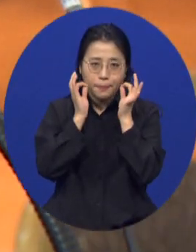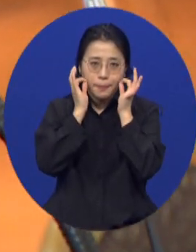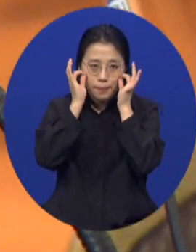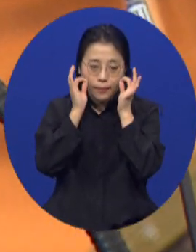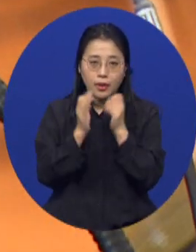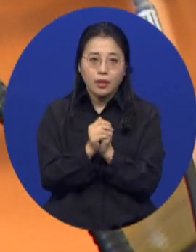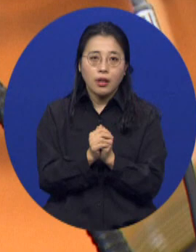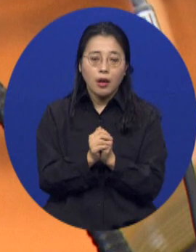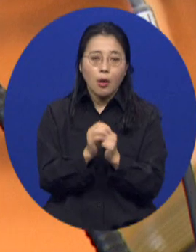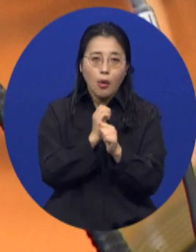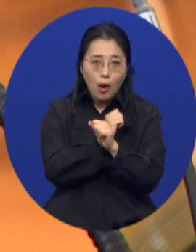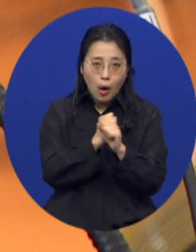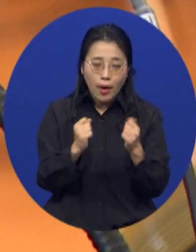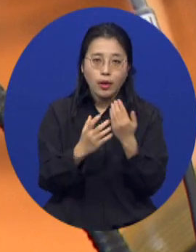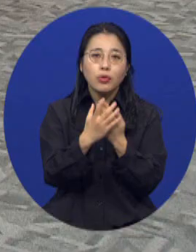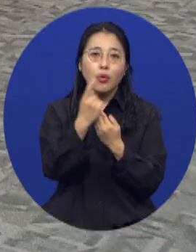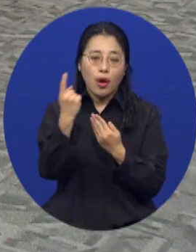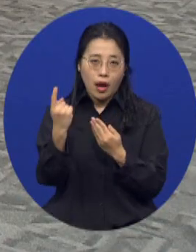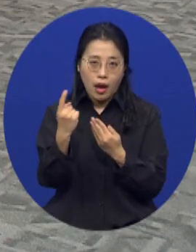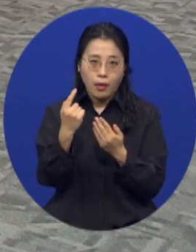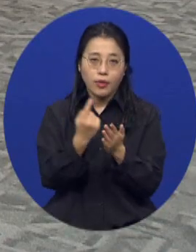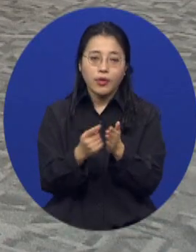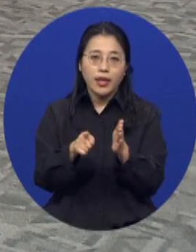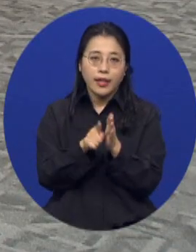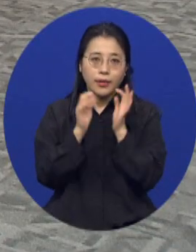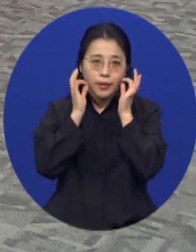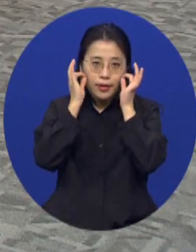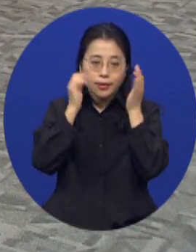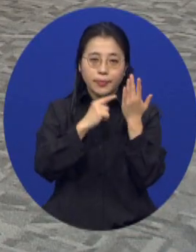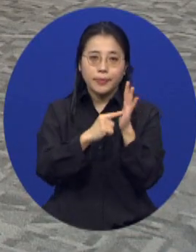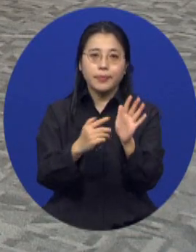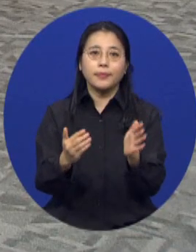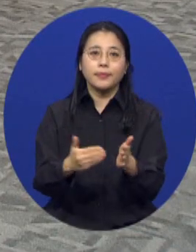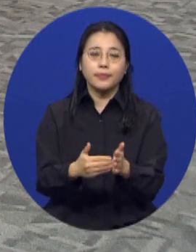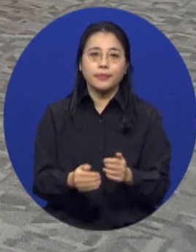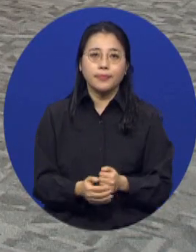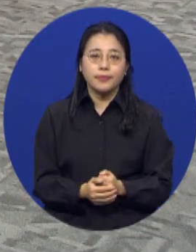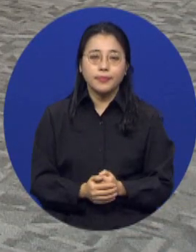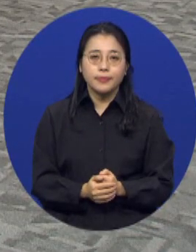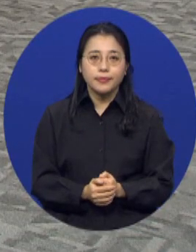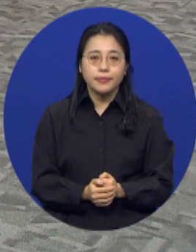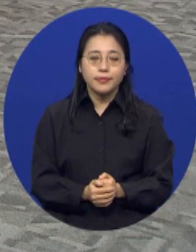화해와 통합의 상징이 되도록 노력하겠다고 밝혔습니다. MBC 뉴스 권혁태입니다.